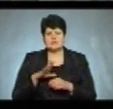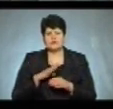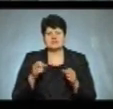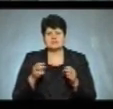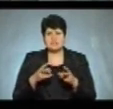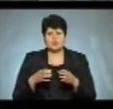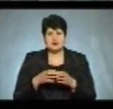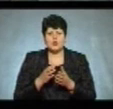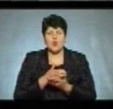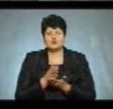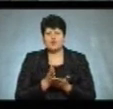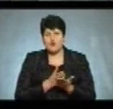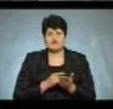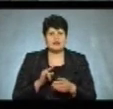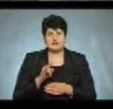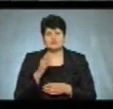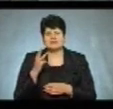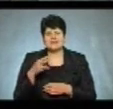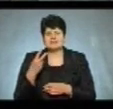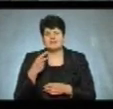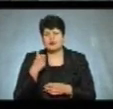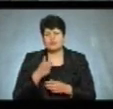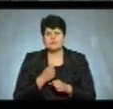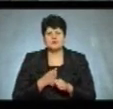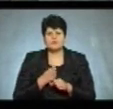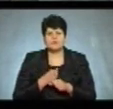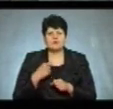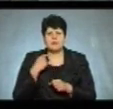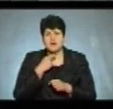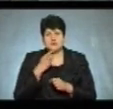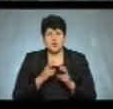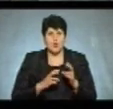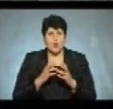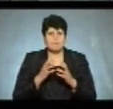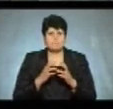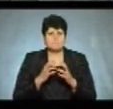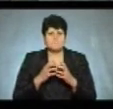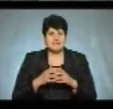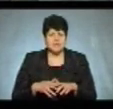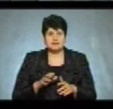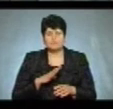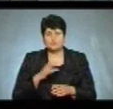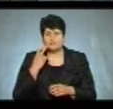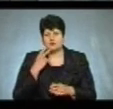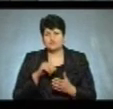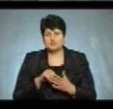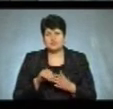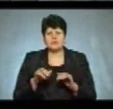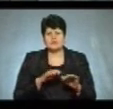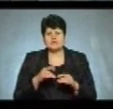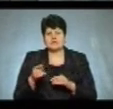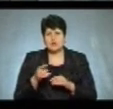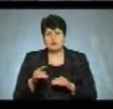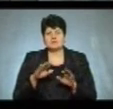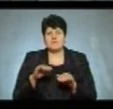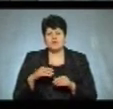обслуговування літаків. 32 роки пропрацював на Тернопільському м'ясокомбінаті. Був постійним учасником подій на Тернопільському,